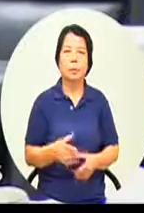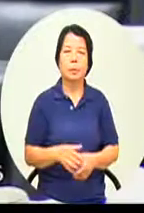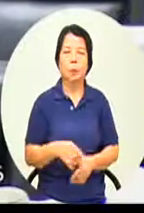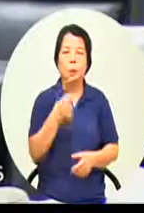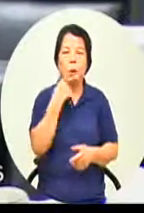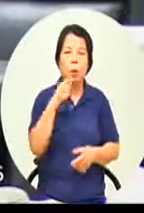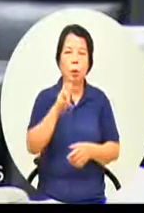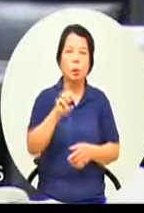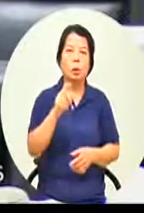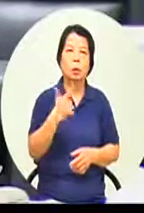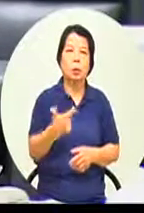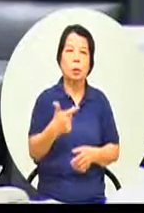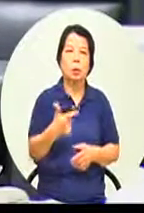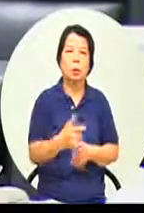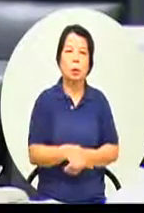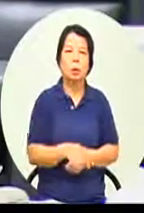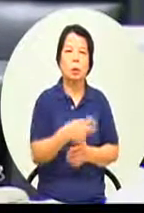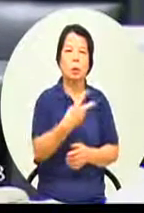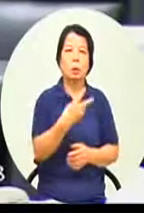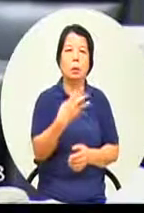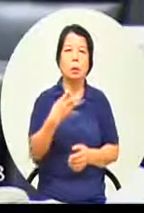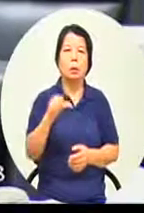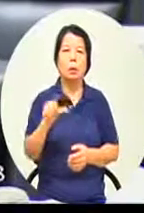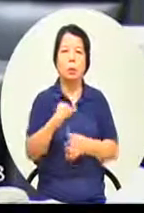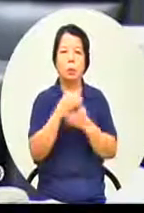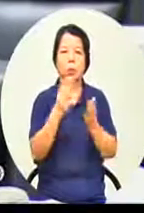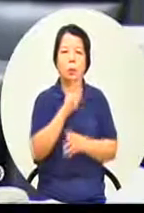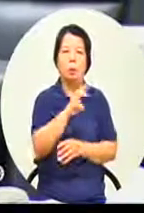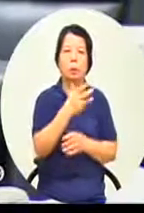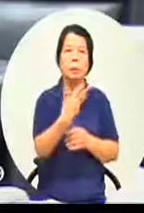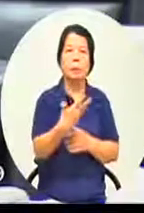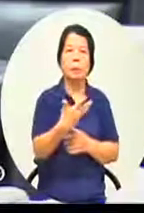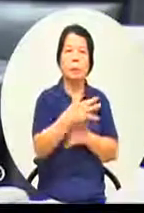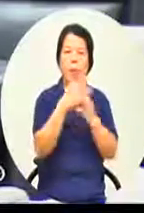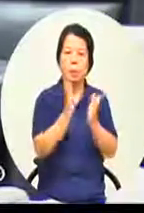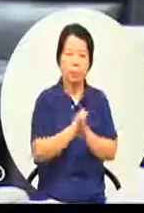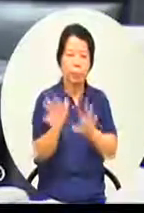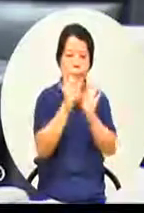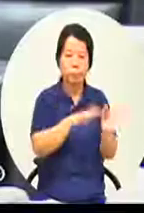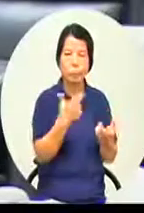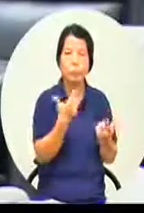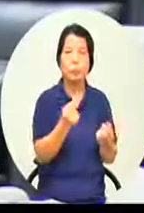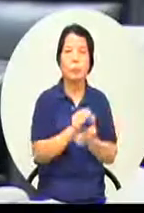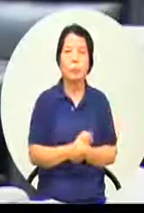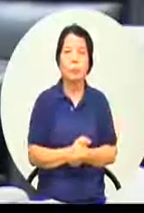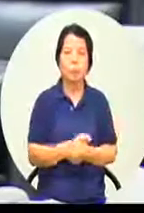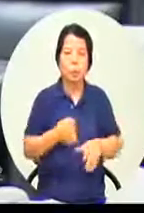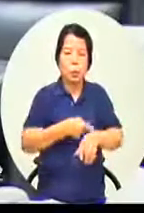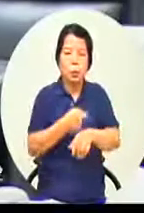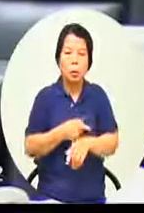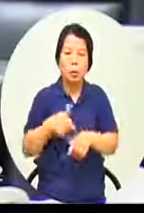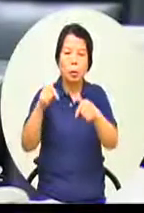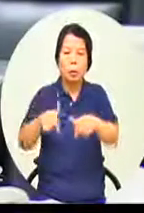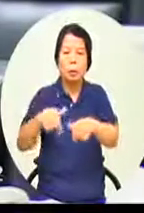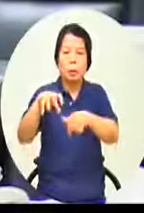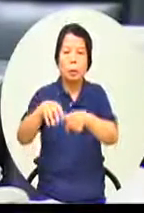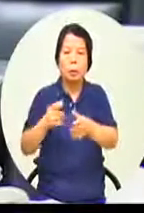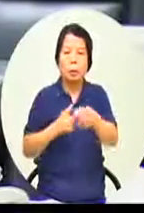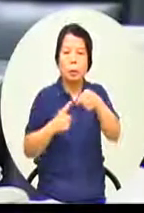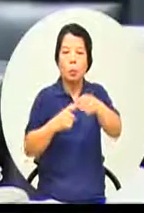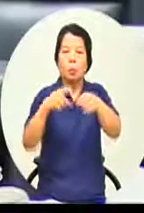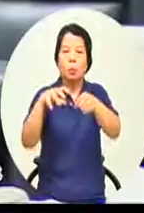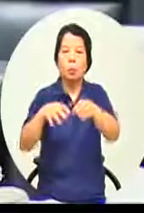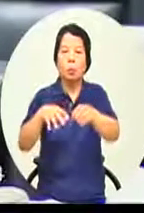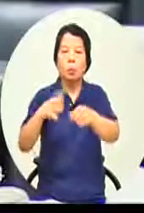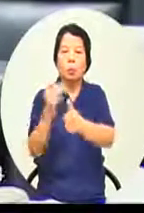红三六之前就245跟38，他们两个情形都一样哈，就是讲为南站去买介寿路。